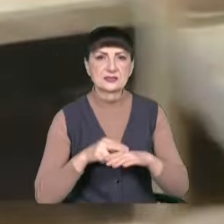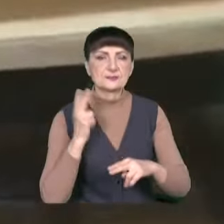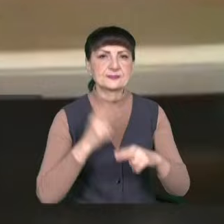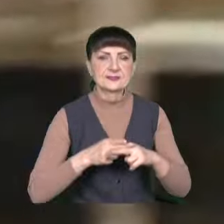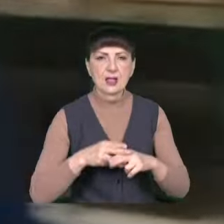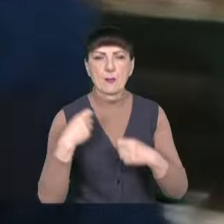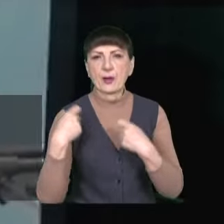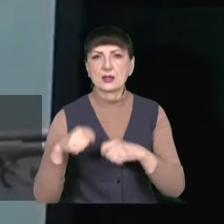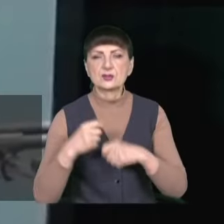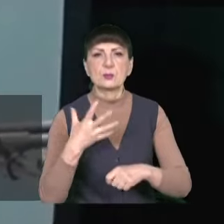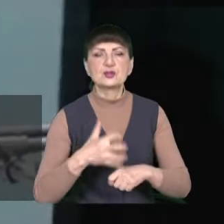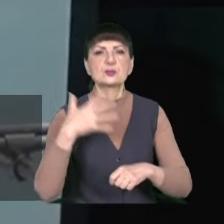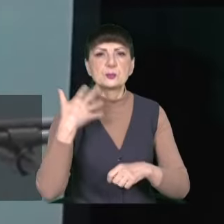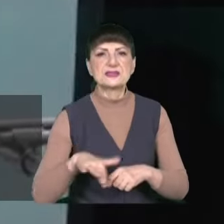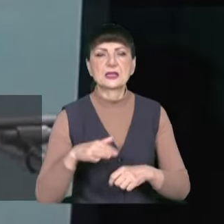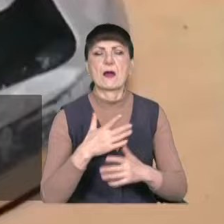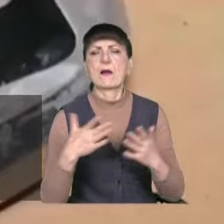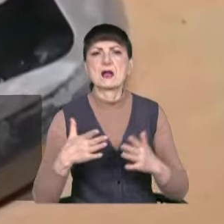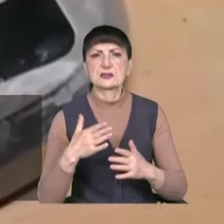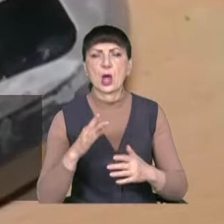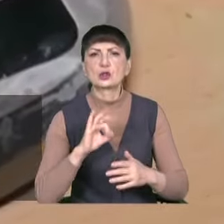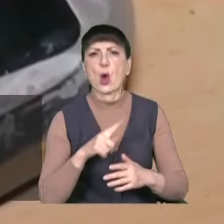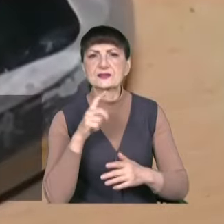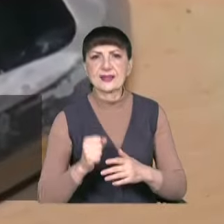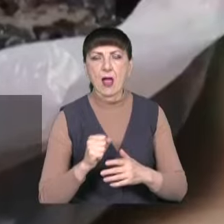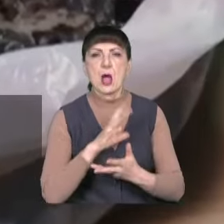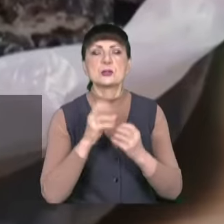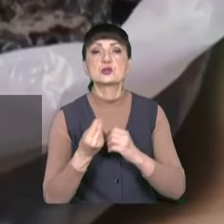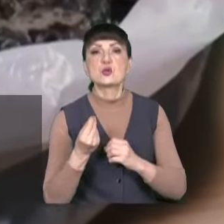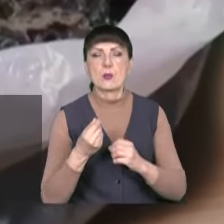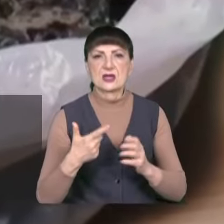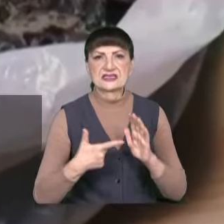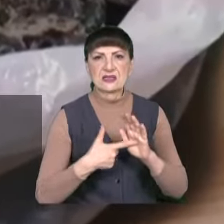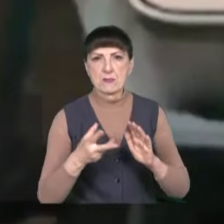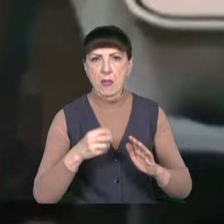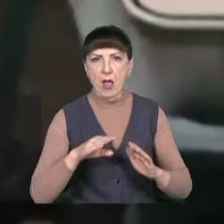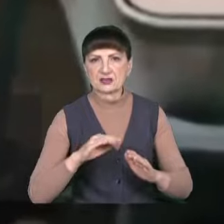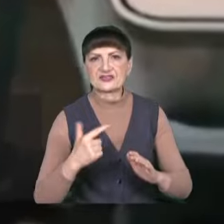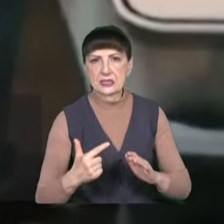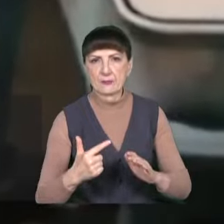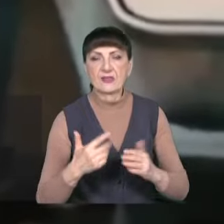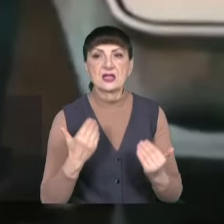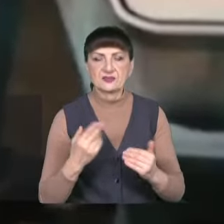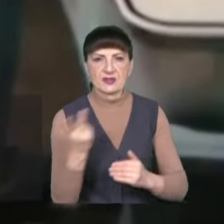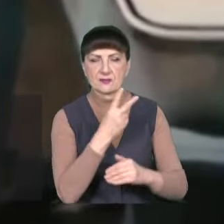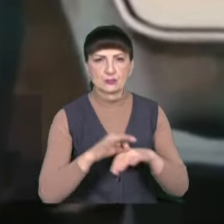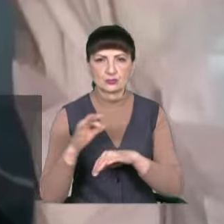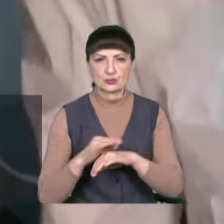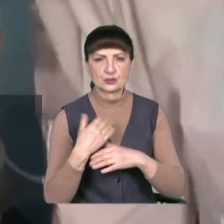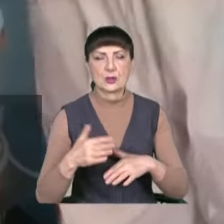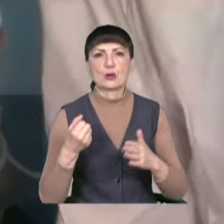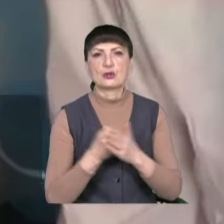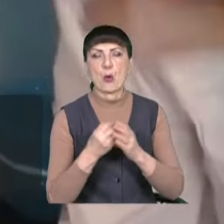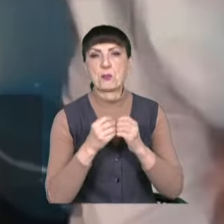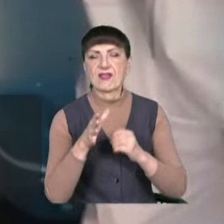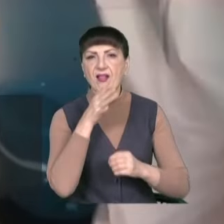реализацию 550 тысяч доз запрещенного вещества на сумму свыше 7 миллиардов тенге. Теперь задержанным грозит до